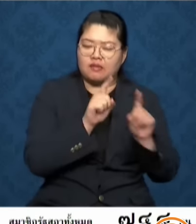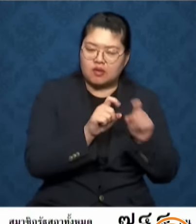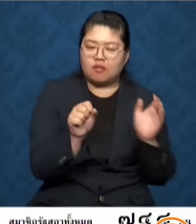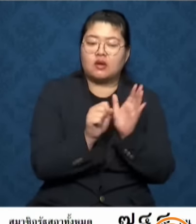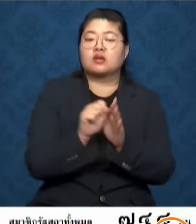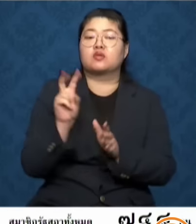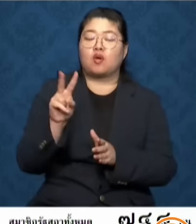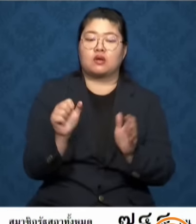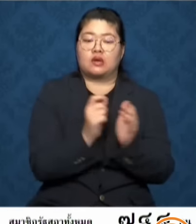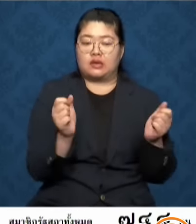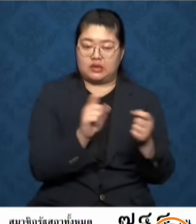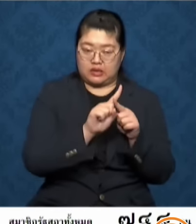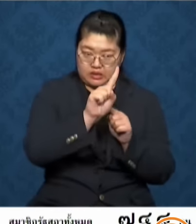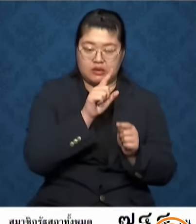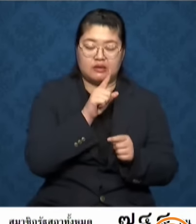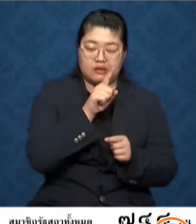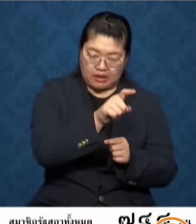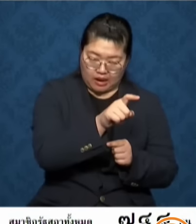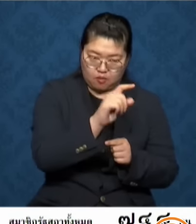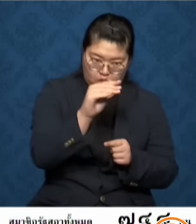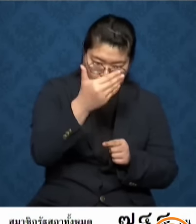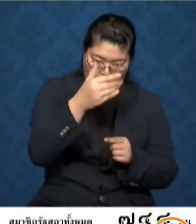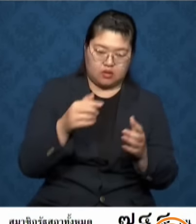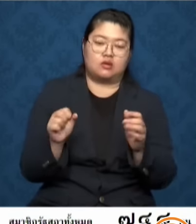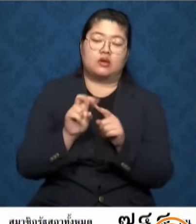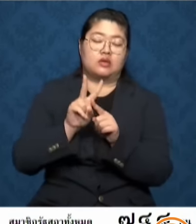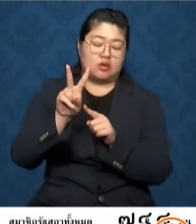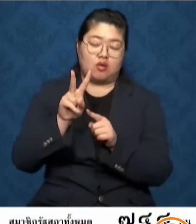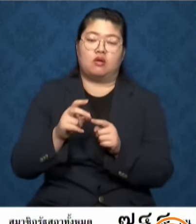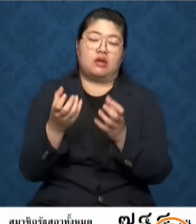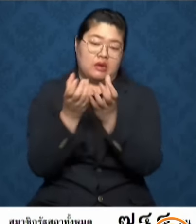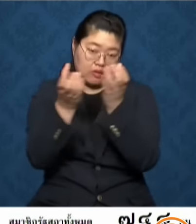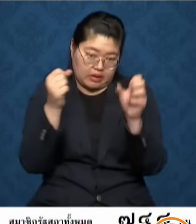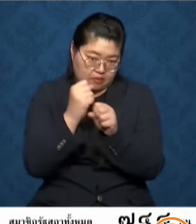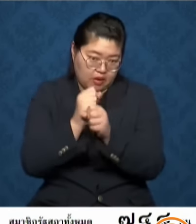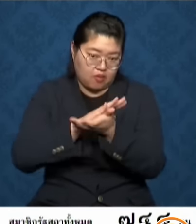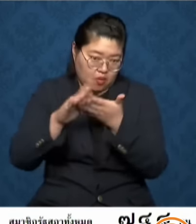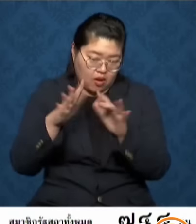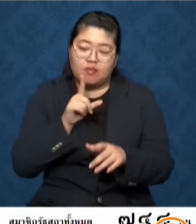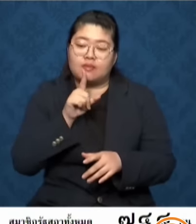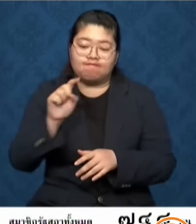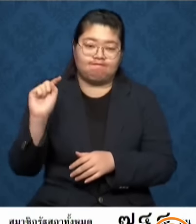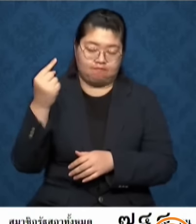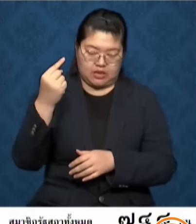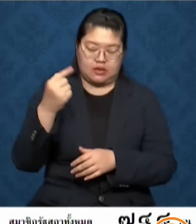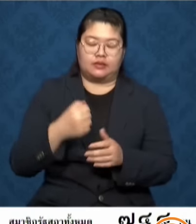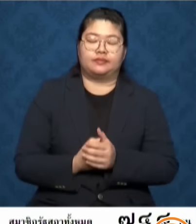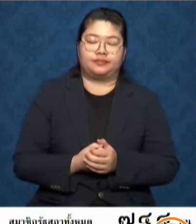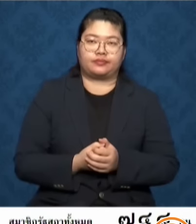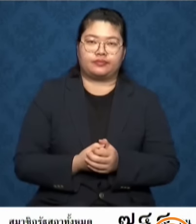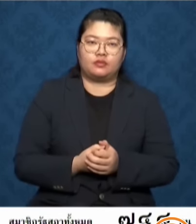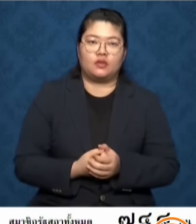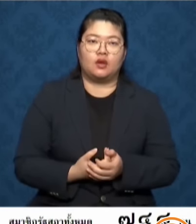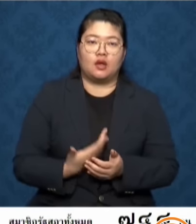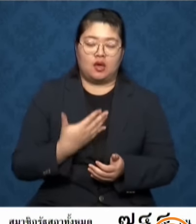1 ครั้งก่อนทจะมการจดทำลธน aslında1 ครั้งหลังจะมการจดทำร decrementจนั้นครัม